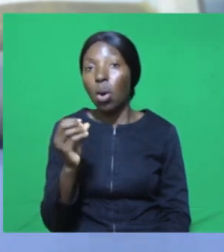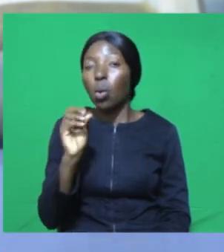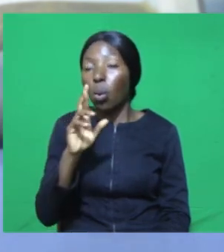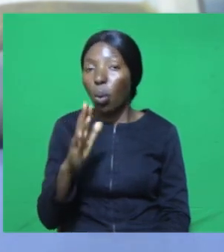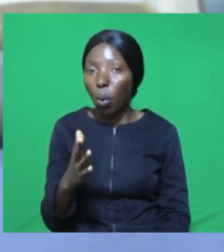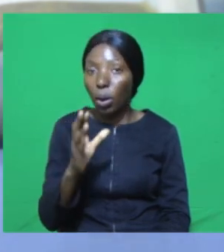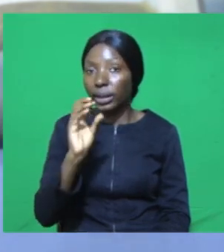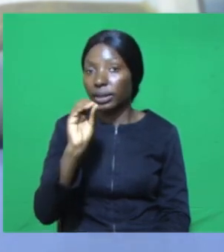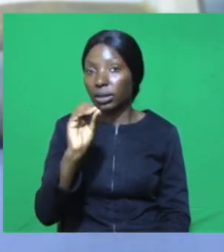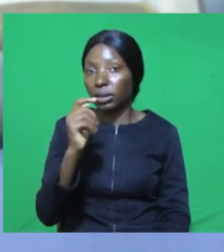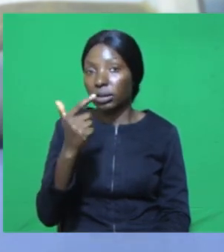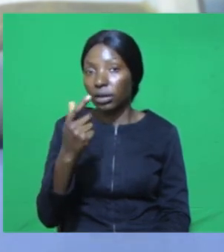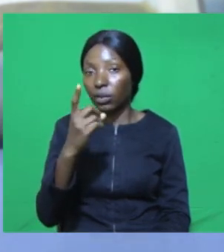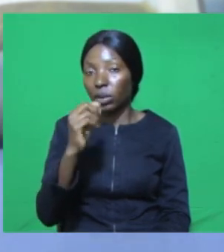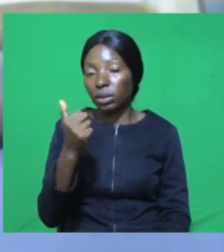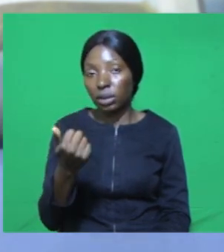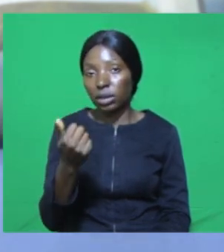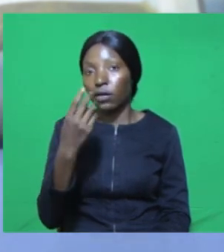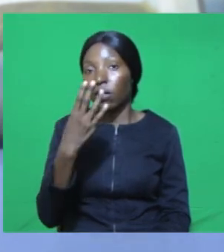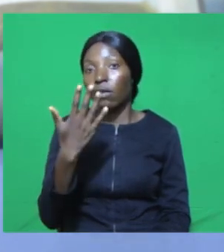0774-651-181 kana kuti